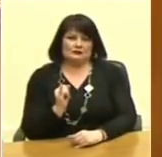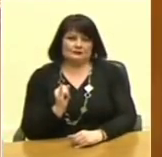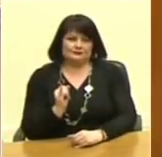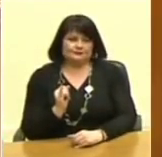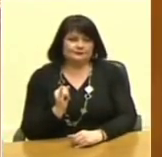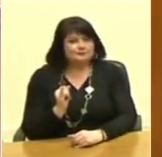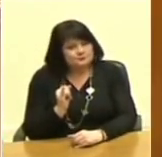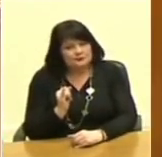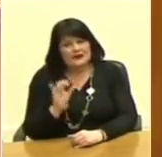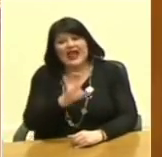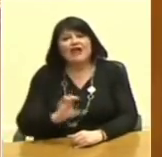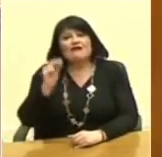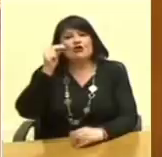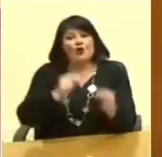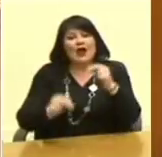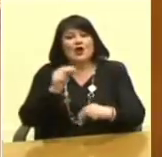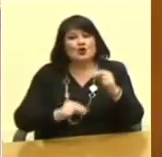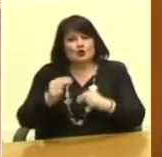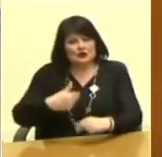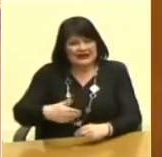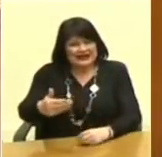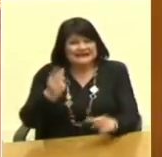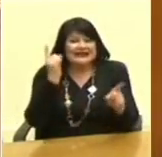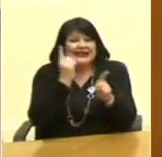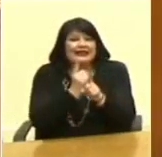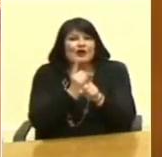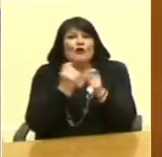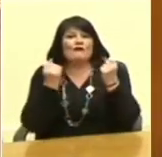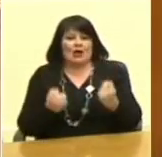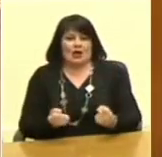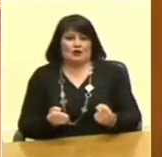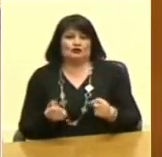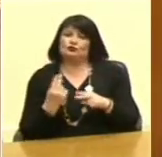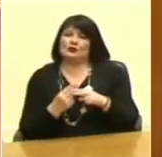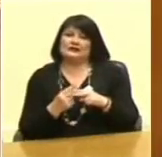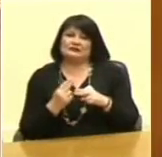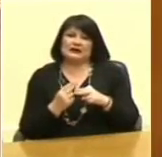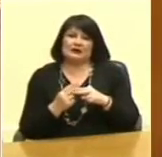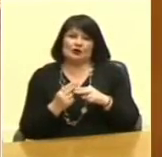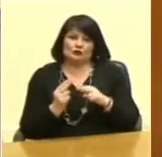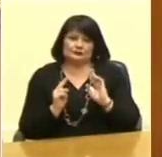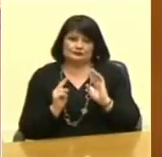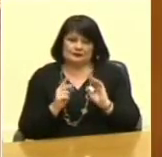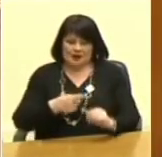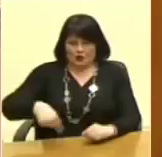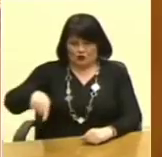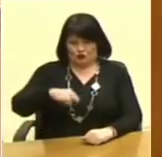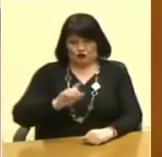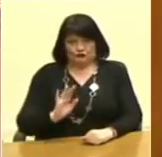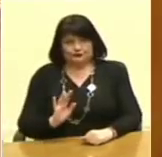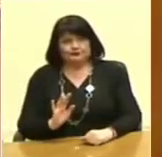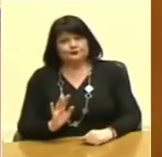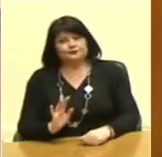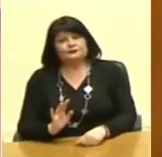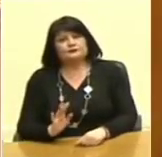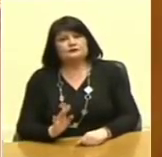Έτσι, αυτές τις ευρωεκλογές αποκτούν μια ειδική βαρύτητα για όλους και όλες. Κάτι που